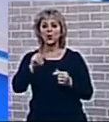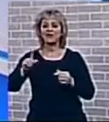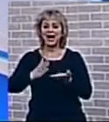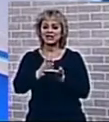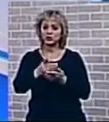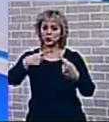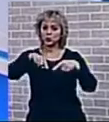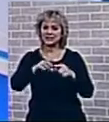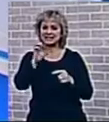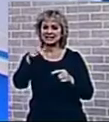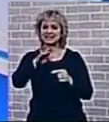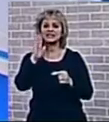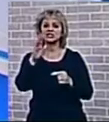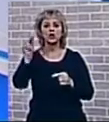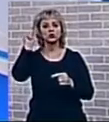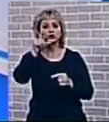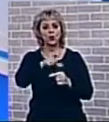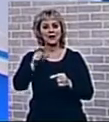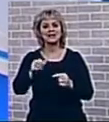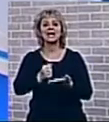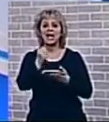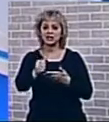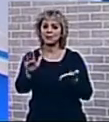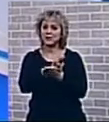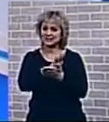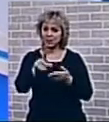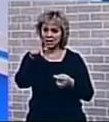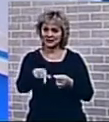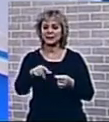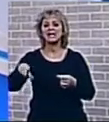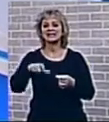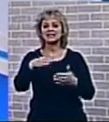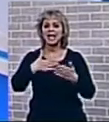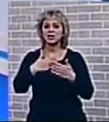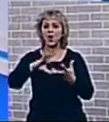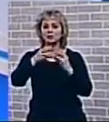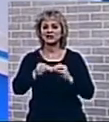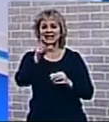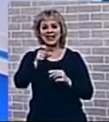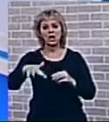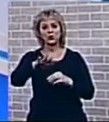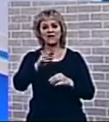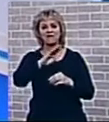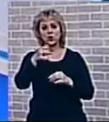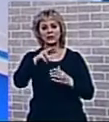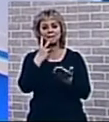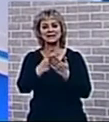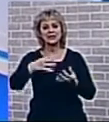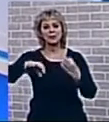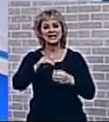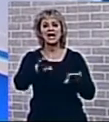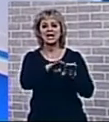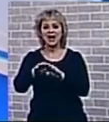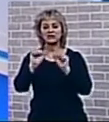Профориентированные кружки и секции станут для школьников гарантированно бесплатными. Донские активисты Общероссийского народного фронта представили проект